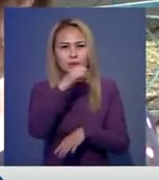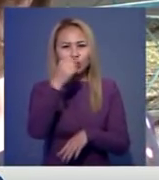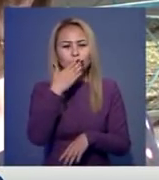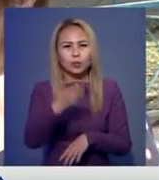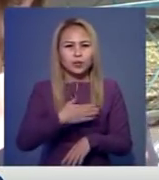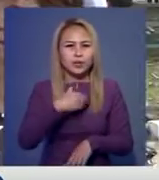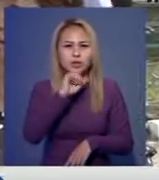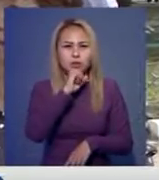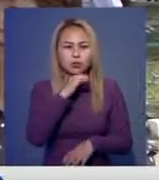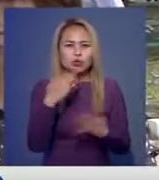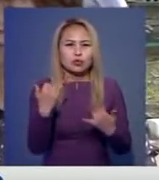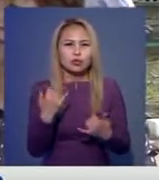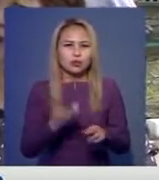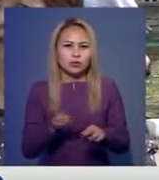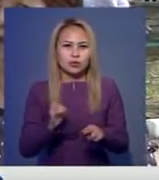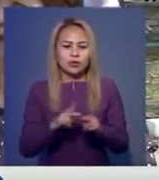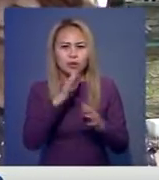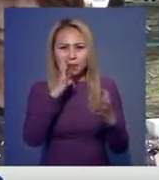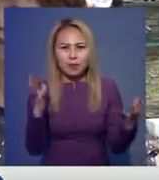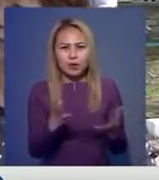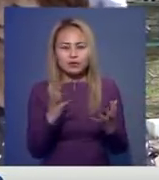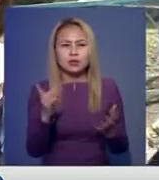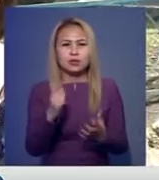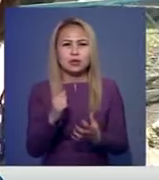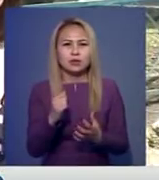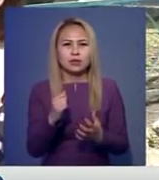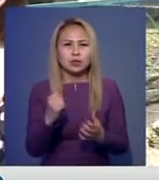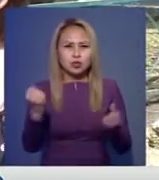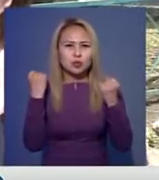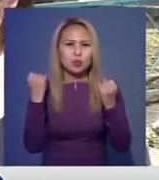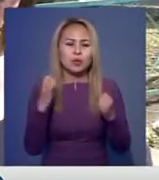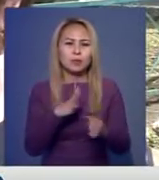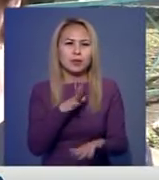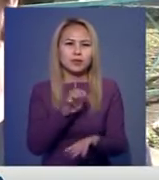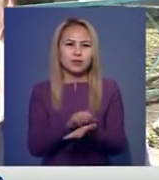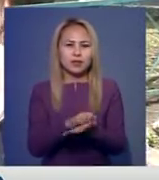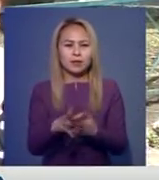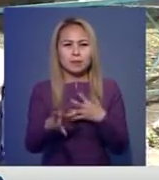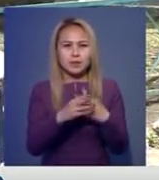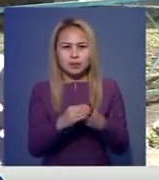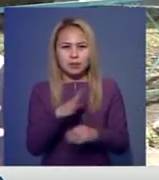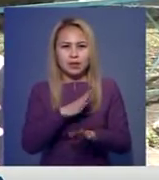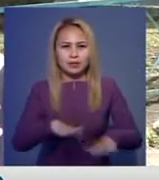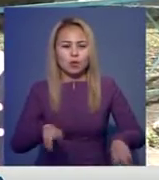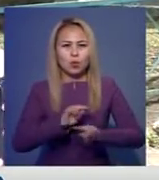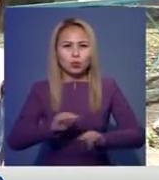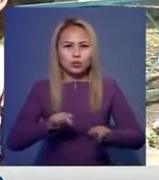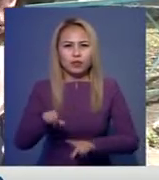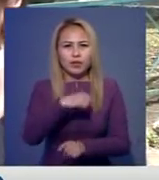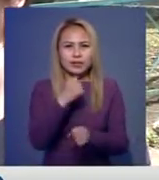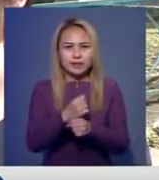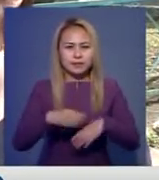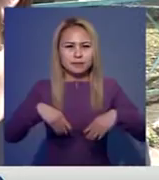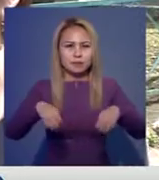көреді. Сонда өзі біздің мақтанышымыз, жақсы көреміз. Спортпен айналысатын кісі, балаларды осы площадканы бәрін сеткізген